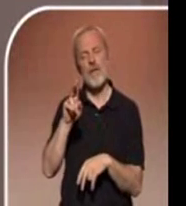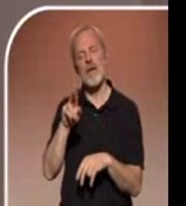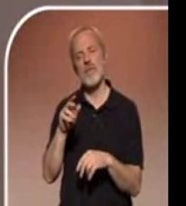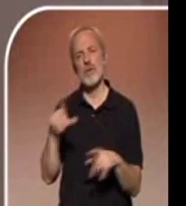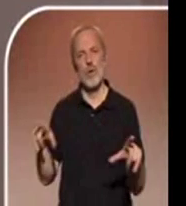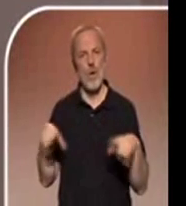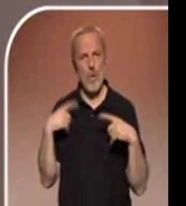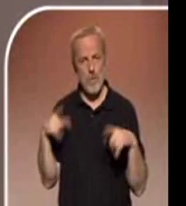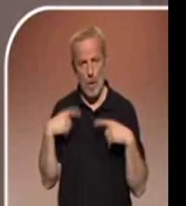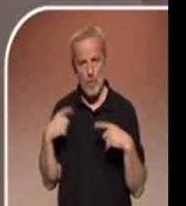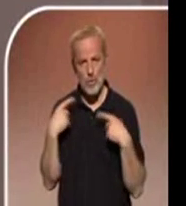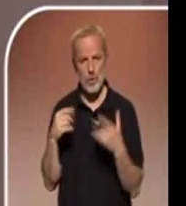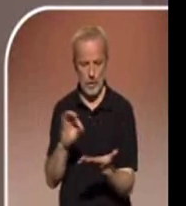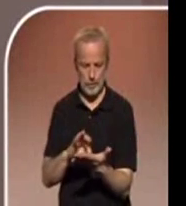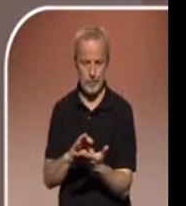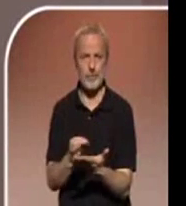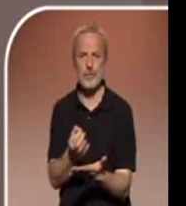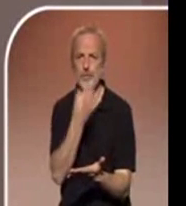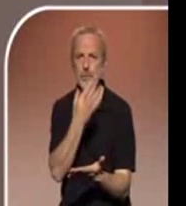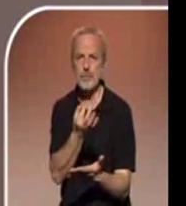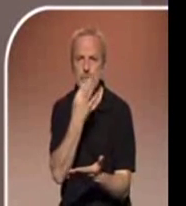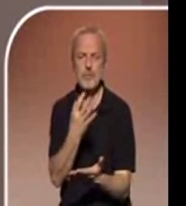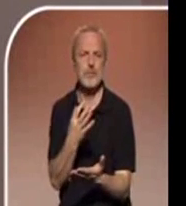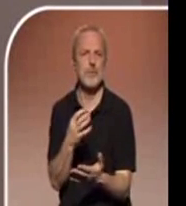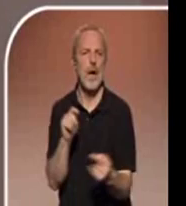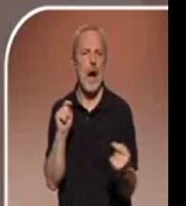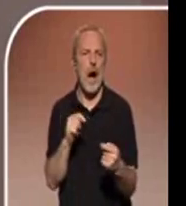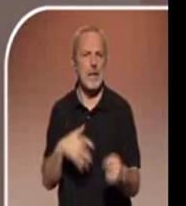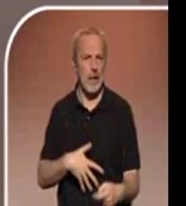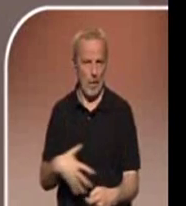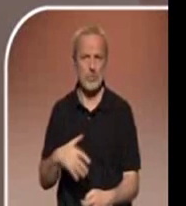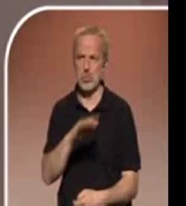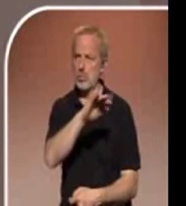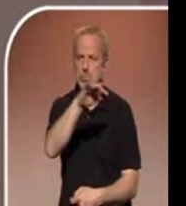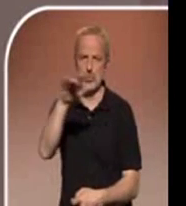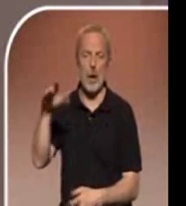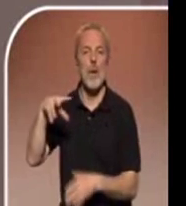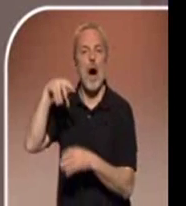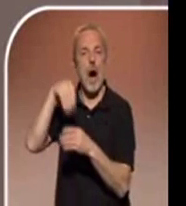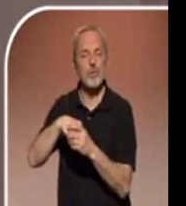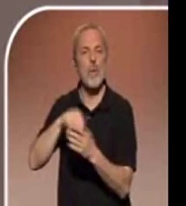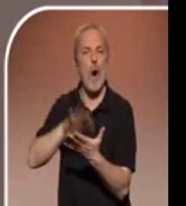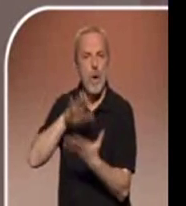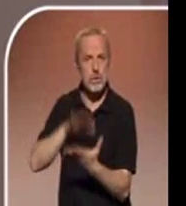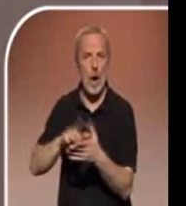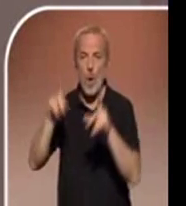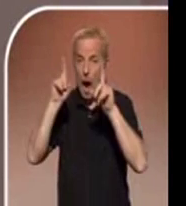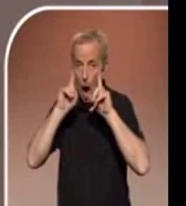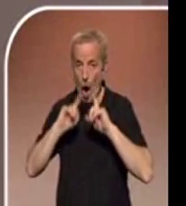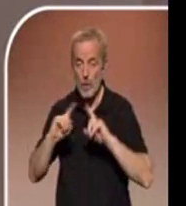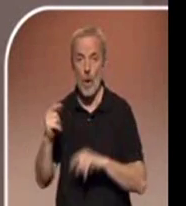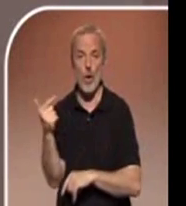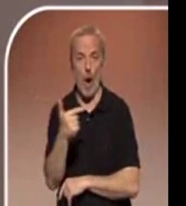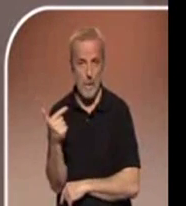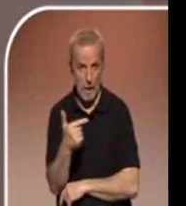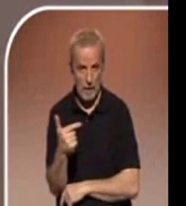té perorální, čili ústní formy antikoncepce, která obsahuje oba hormony, tak tam to riziko je,